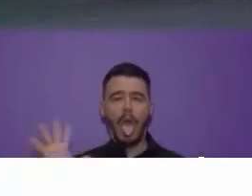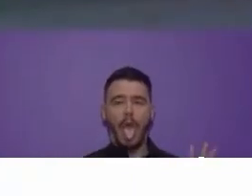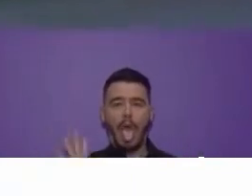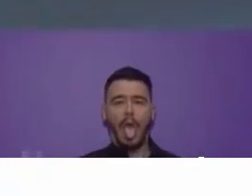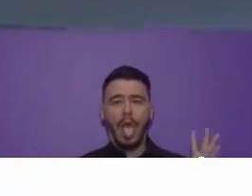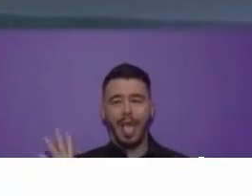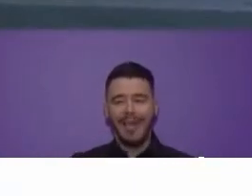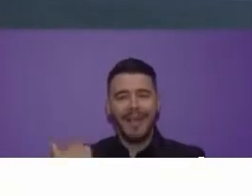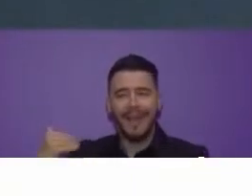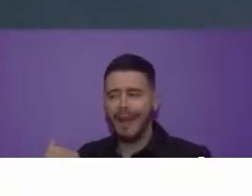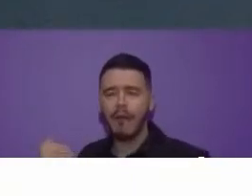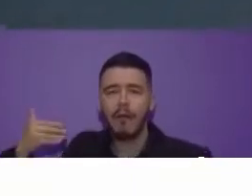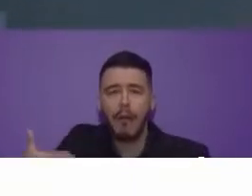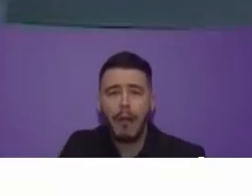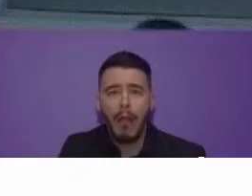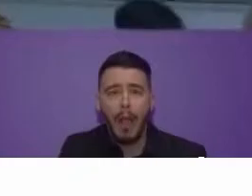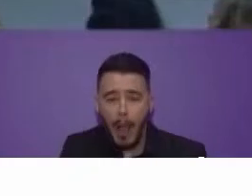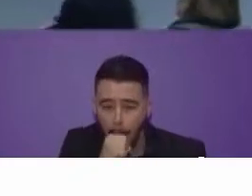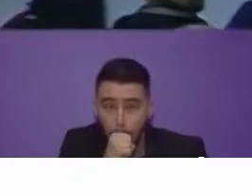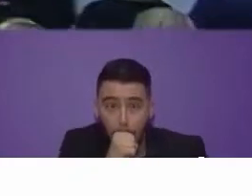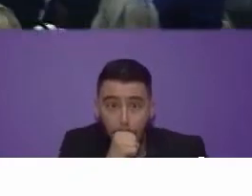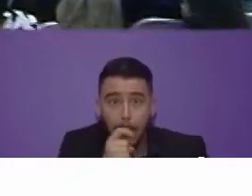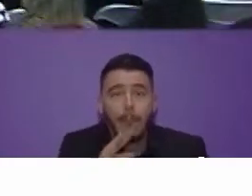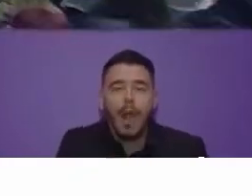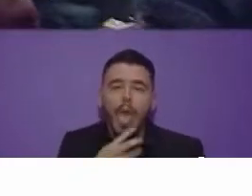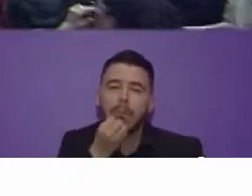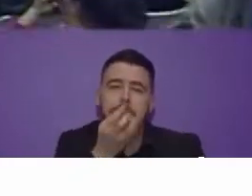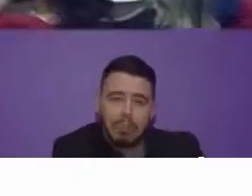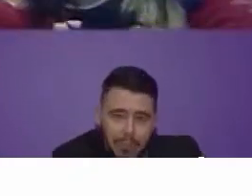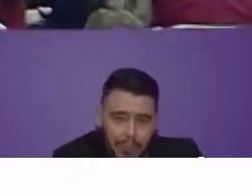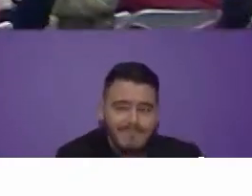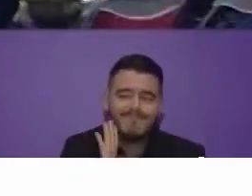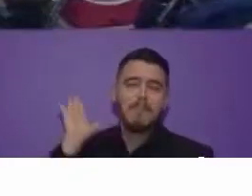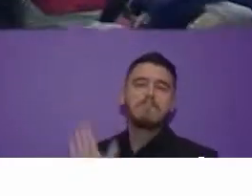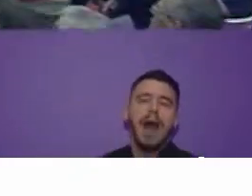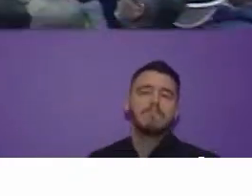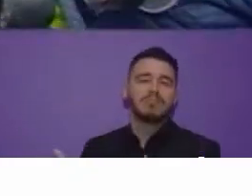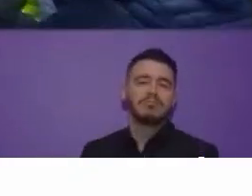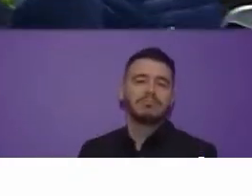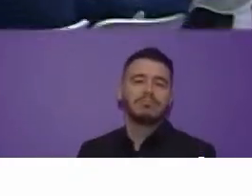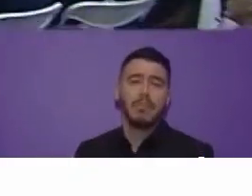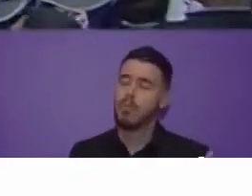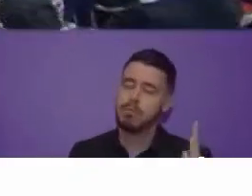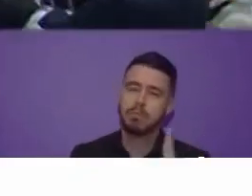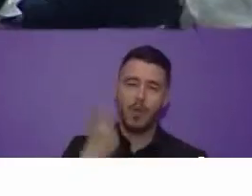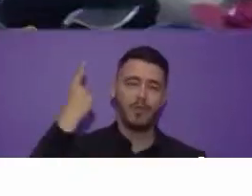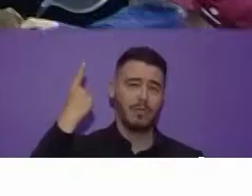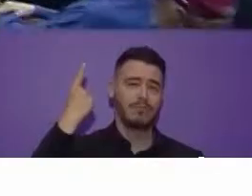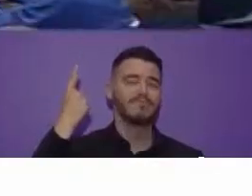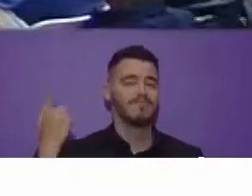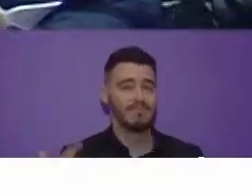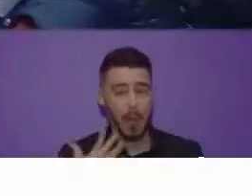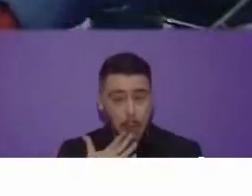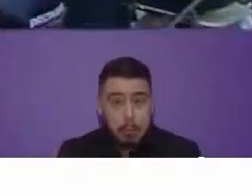το προηγούμενο διάστημα, όσα δεν του ξέφευγαν το προηγούμενο καιρό. Για πρώτη φορά λοιπόν